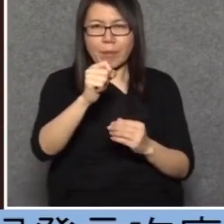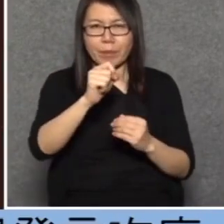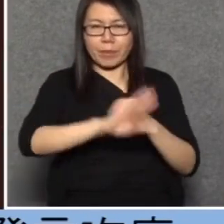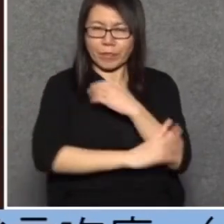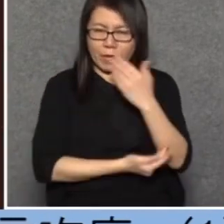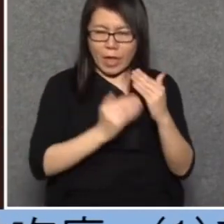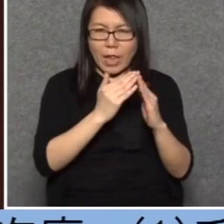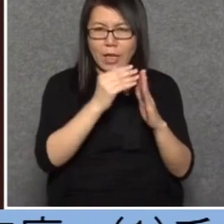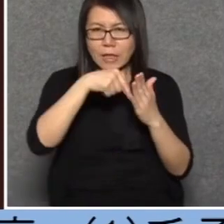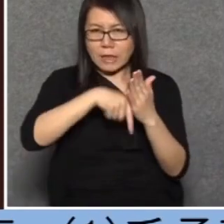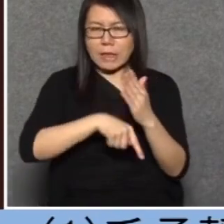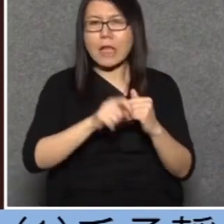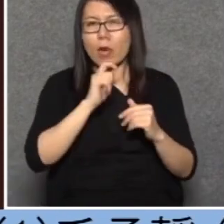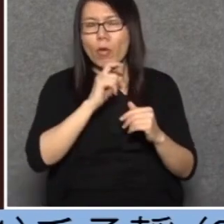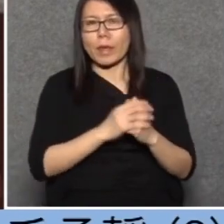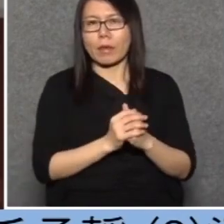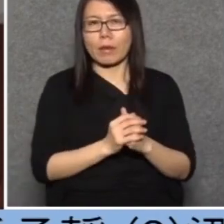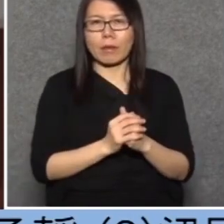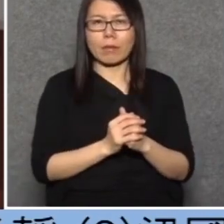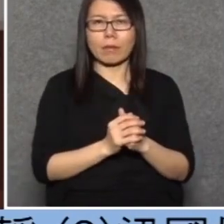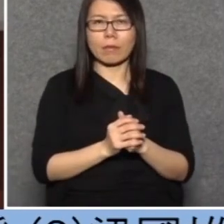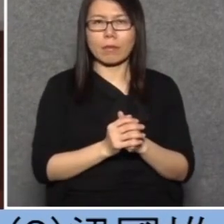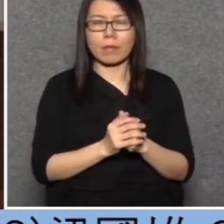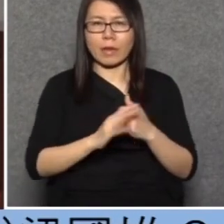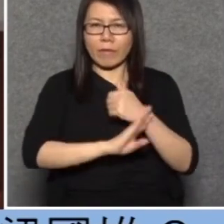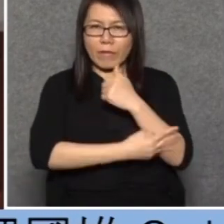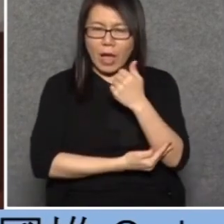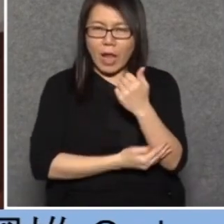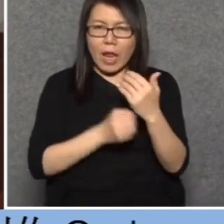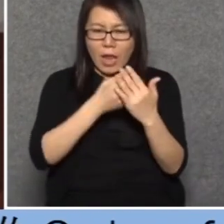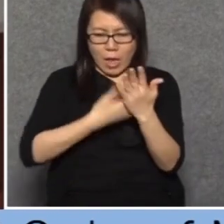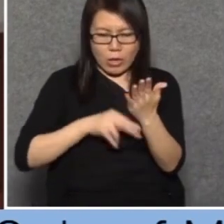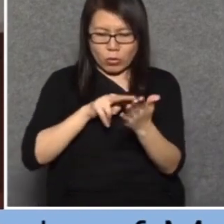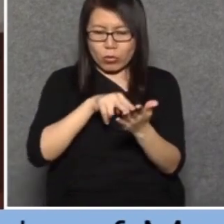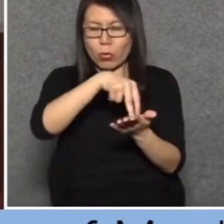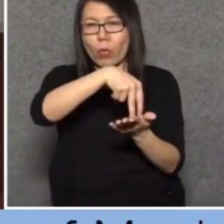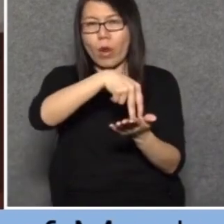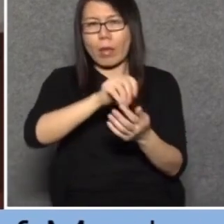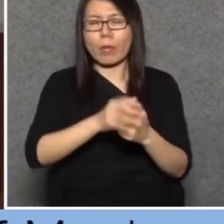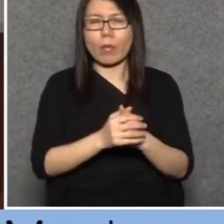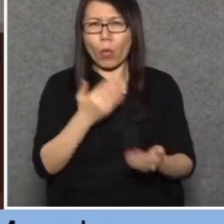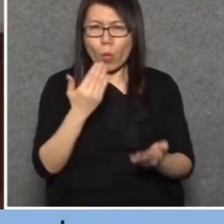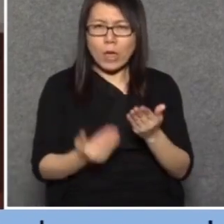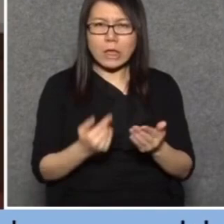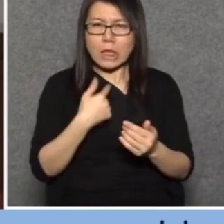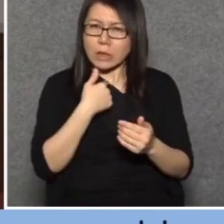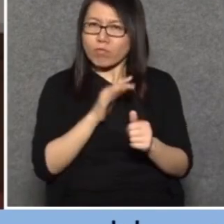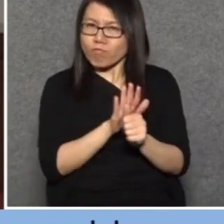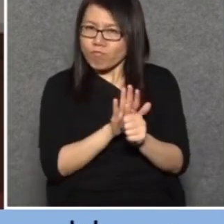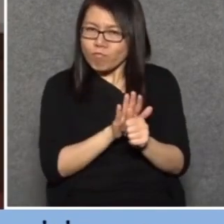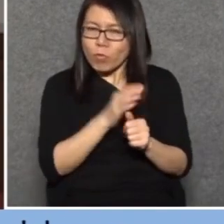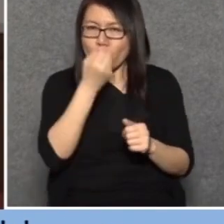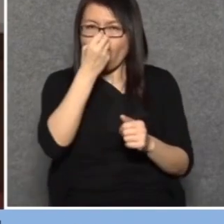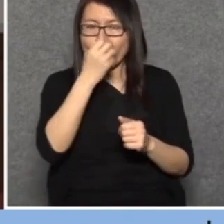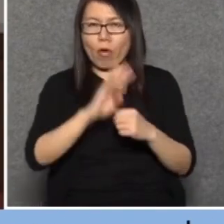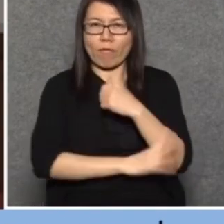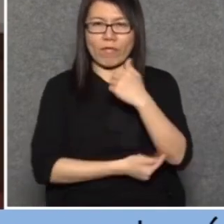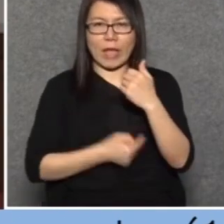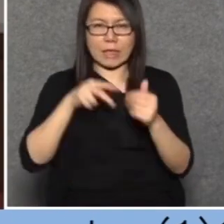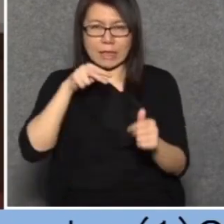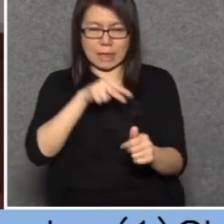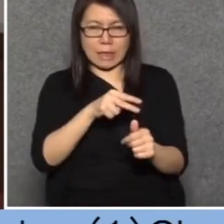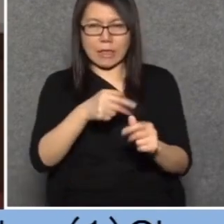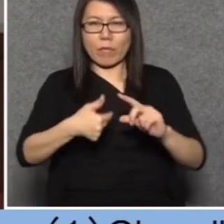構，係嘛？呢、這個司法獨立或者呢、這個即係、就是、我哋要捍衞香港呢種法治嘅制